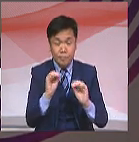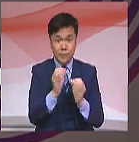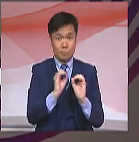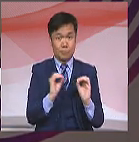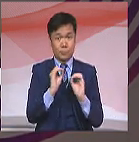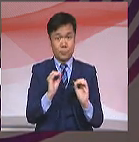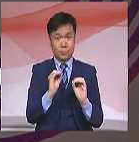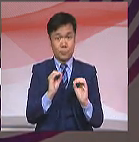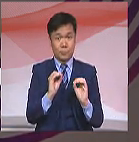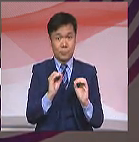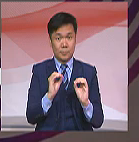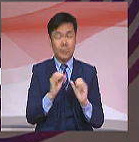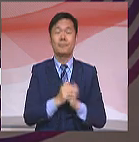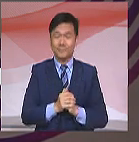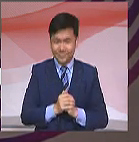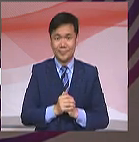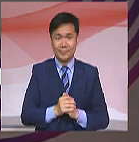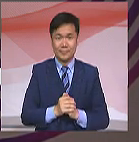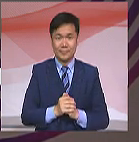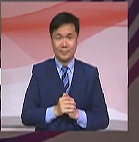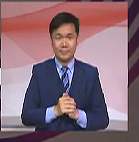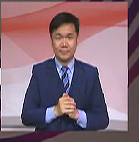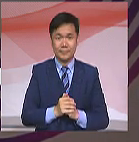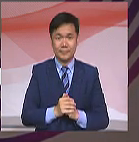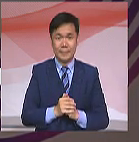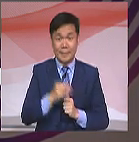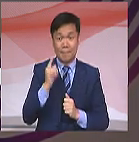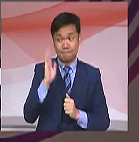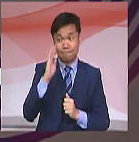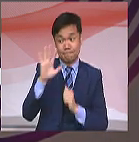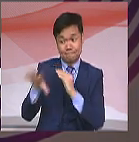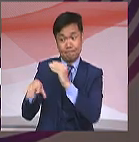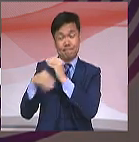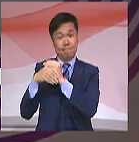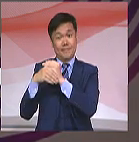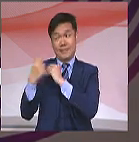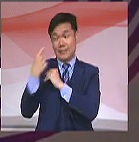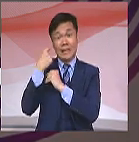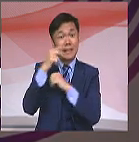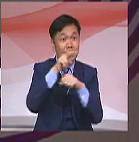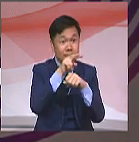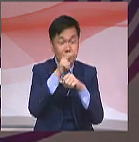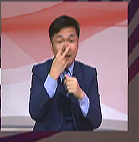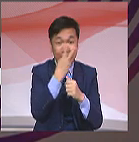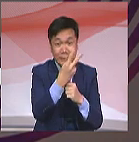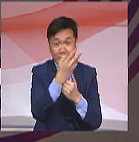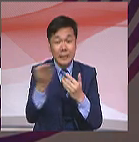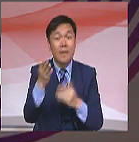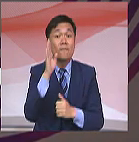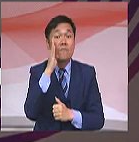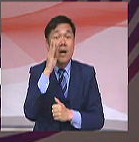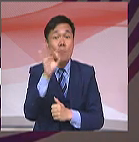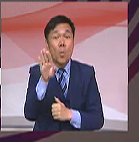Tak ada. Jadi saya ingin menyentuh sedikit. Ya, saya tadi sebelum saya datang, saya tengok komen-komen di